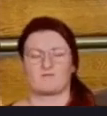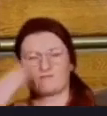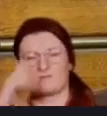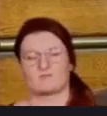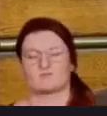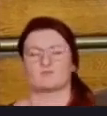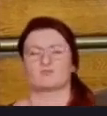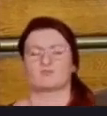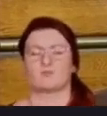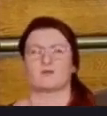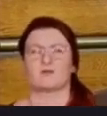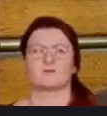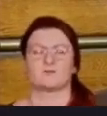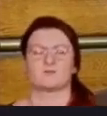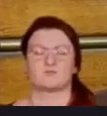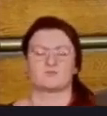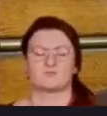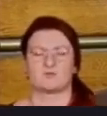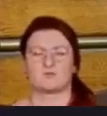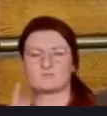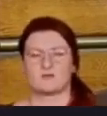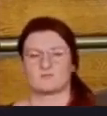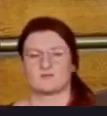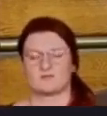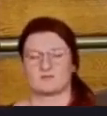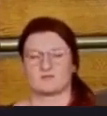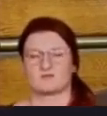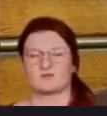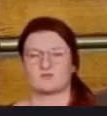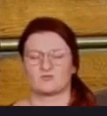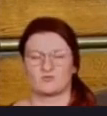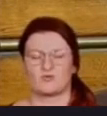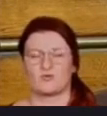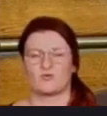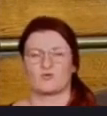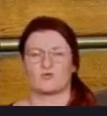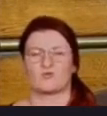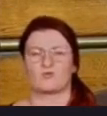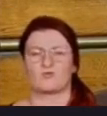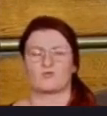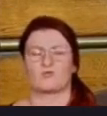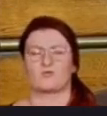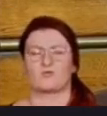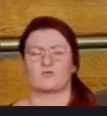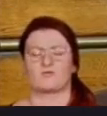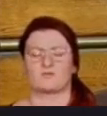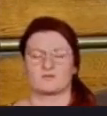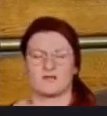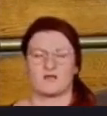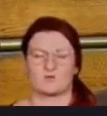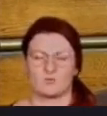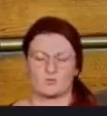dokumentacji Rady Miasta Lublin przez pana prezydenta, czyli to obligo do albo obalenia Lex Developer, albo